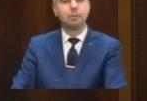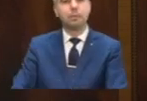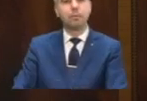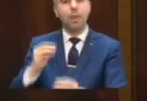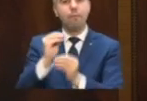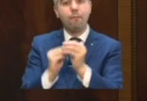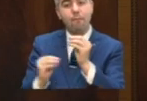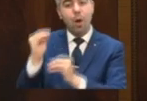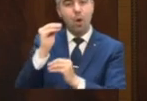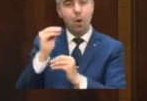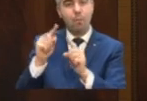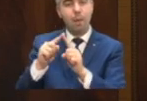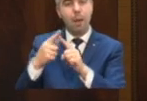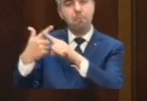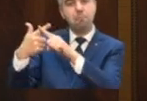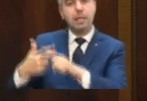زيادة في ميزانية البحث العلمي